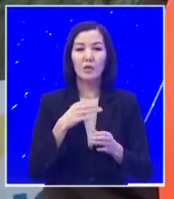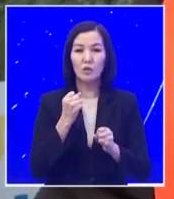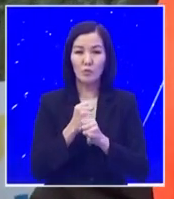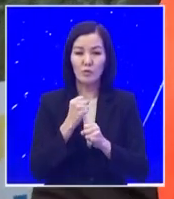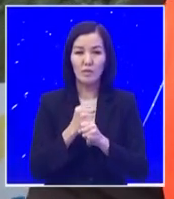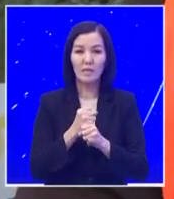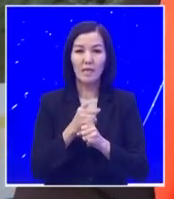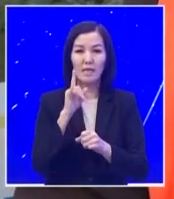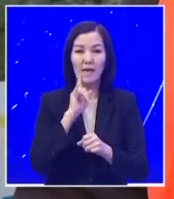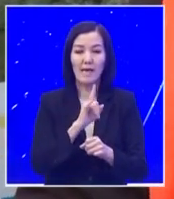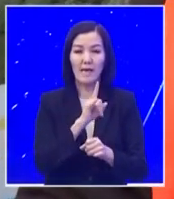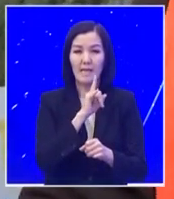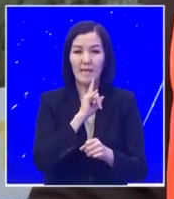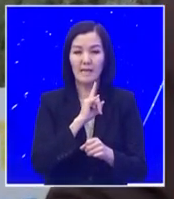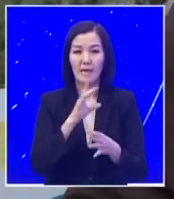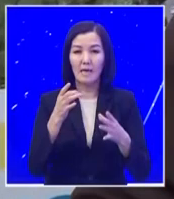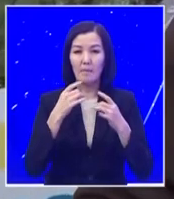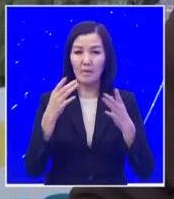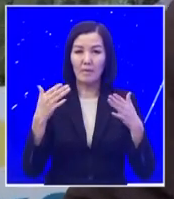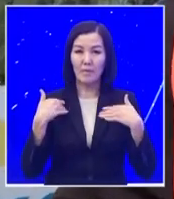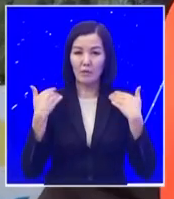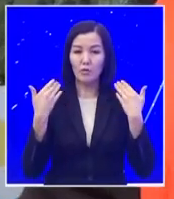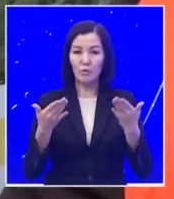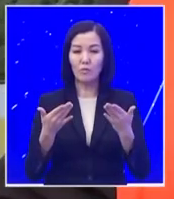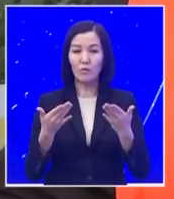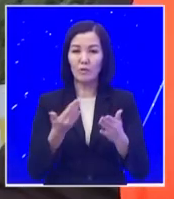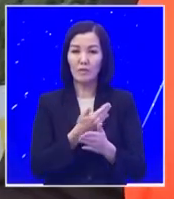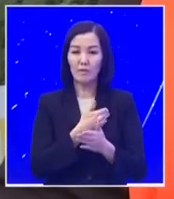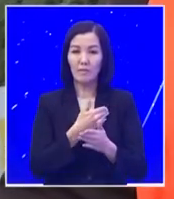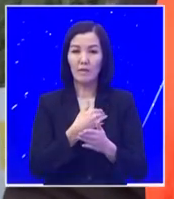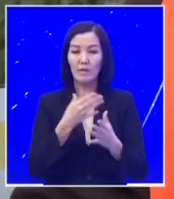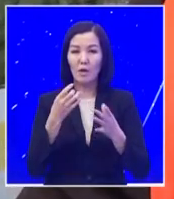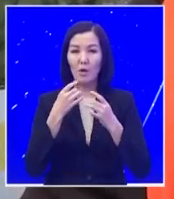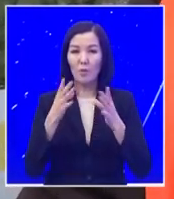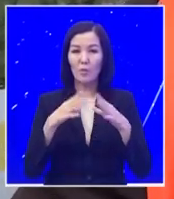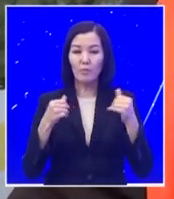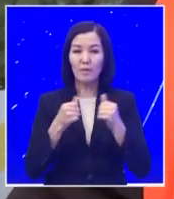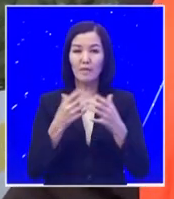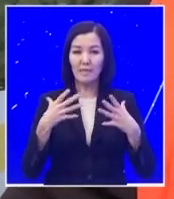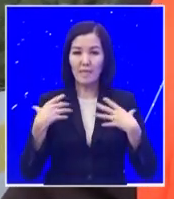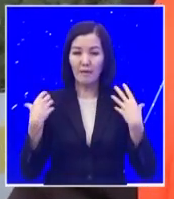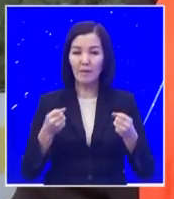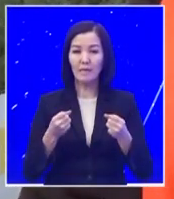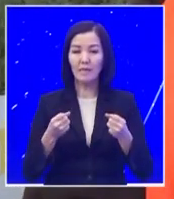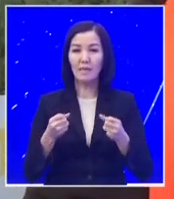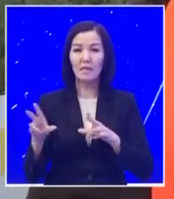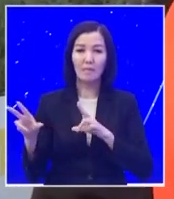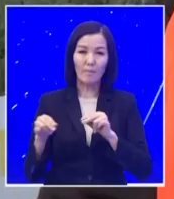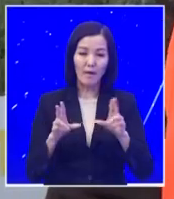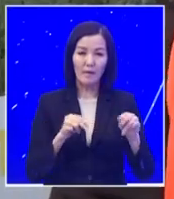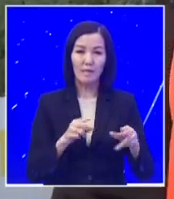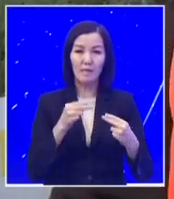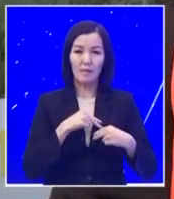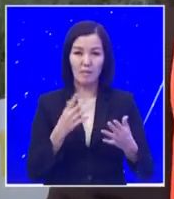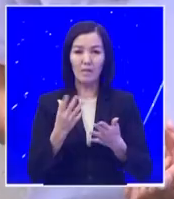әйел адамдарға мейрамдарыңыз құтты болсын дегім келеді. Отбасыларыңызға амандық, дендеріңізге саулық,